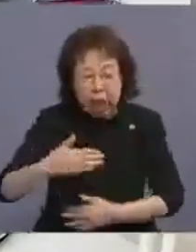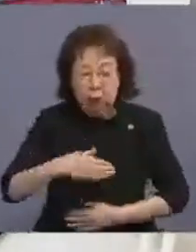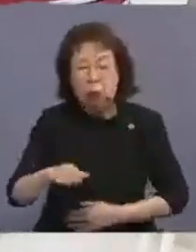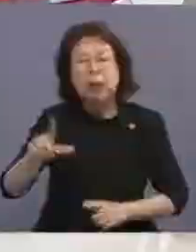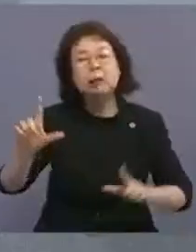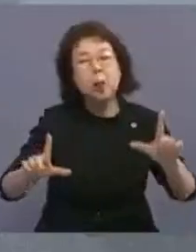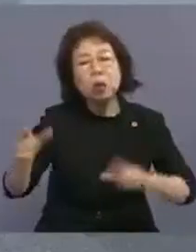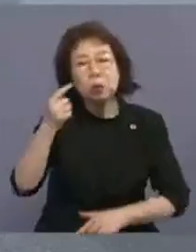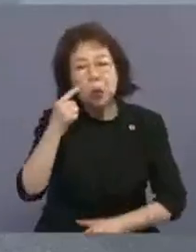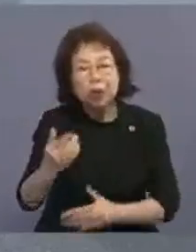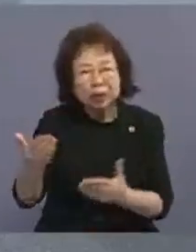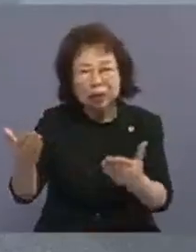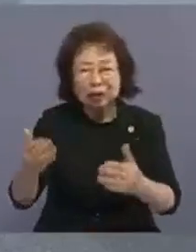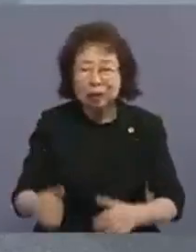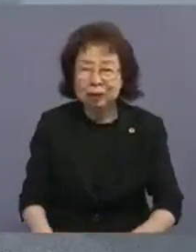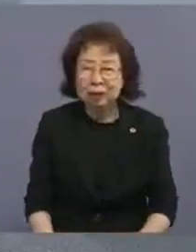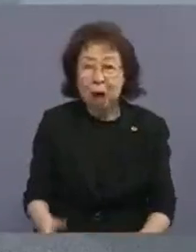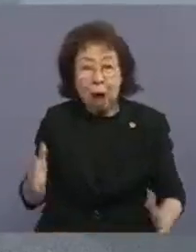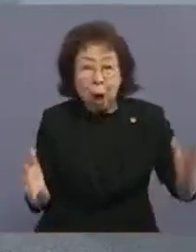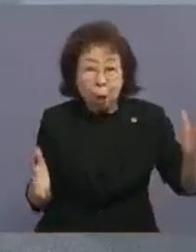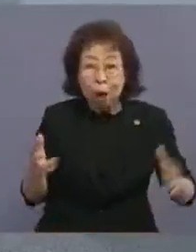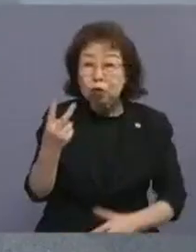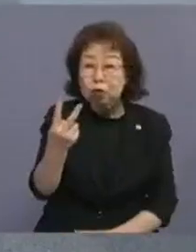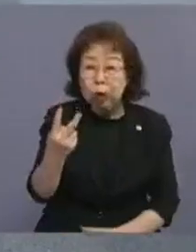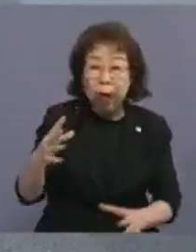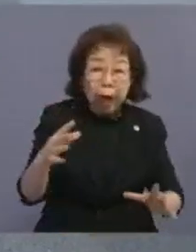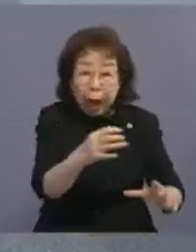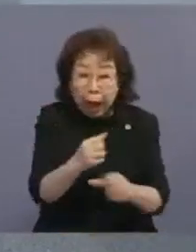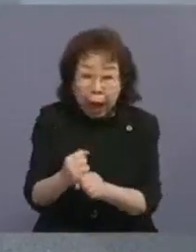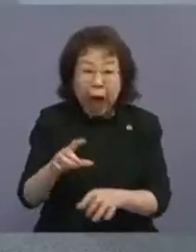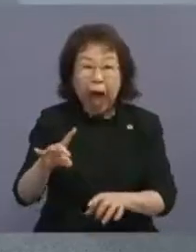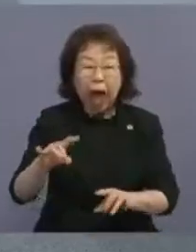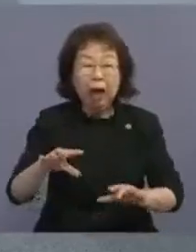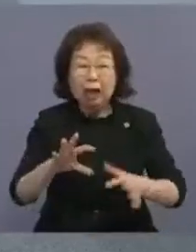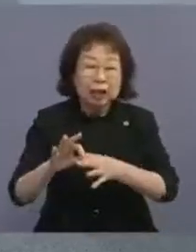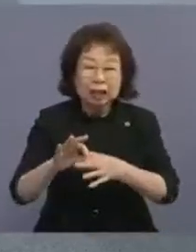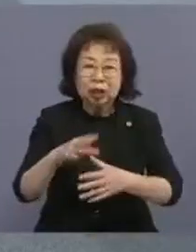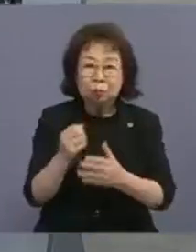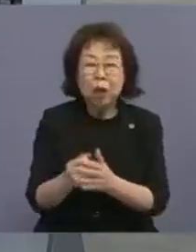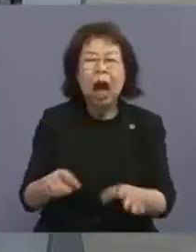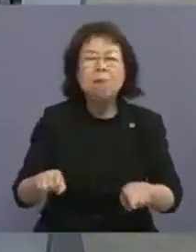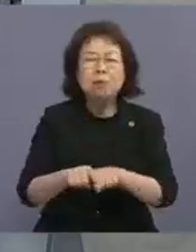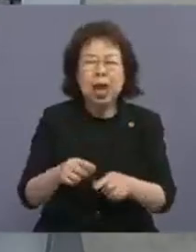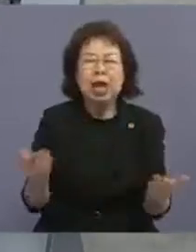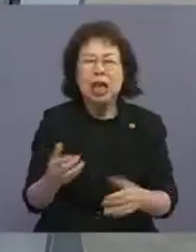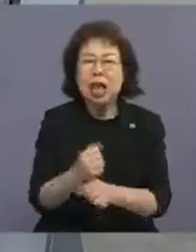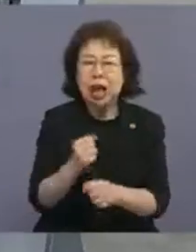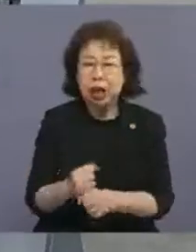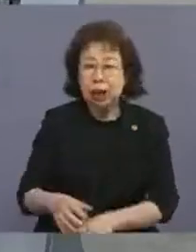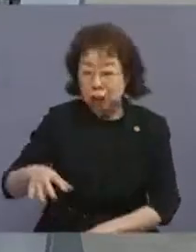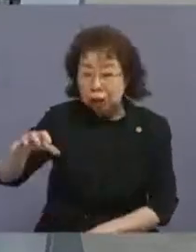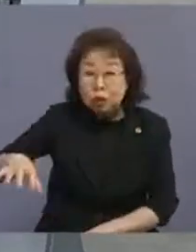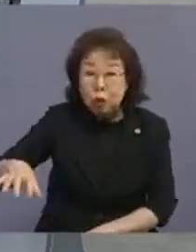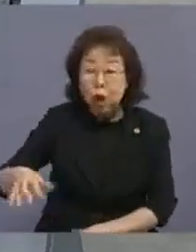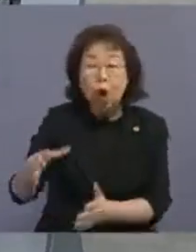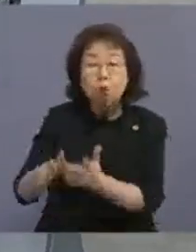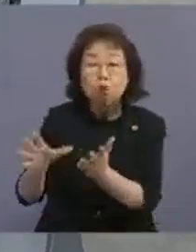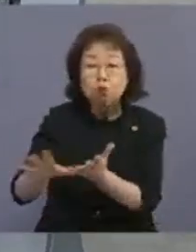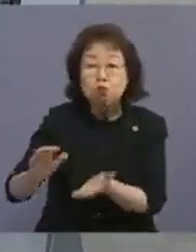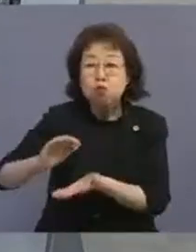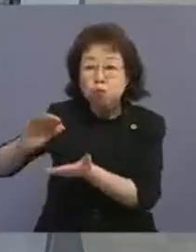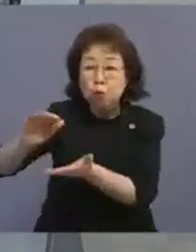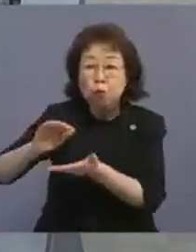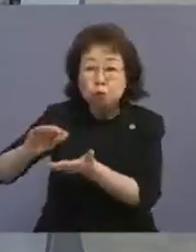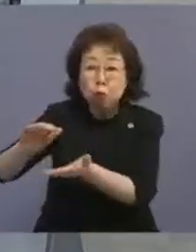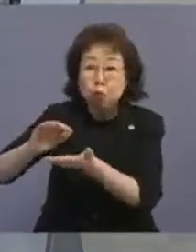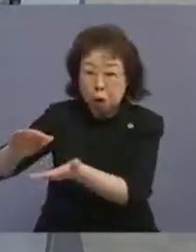보여줍니다. 두 개의 로봇이지만 작동 장치가 연결돼 협업합니다. 한쪽에서는 물류 로봇이